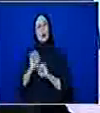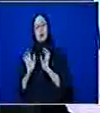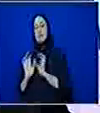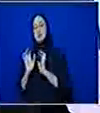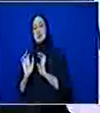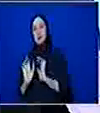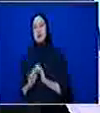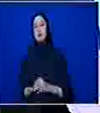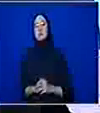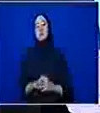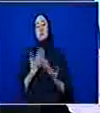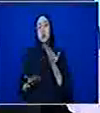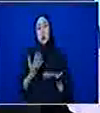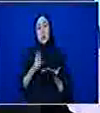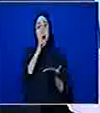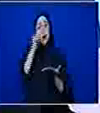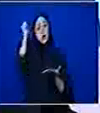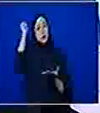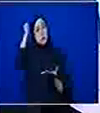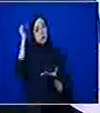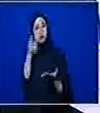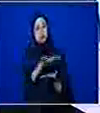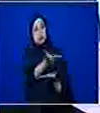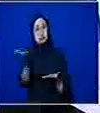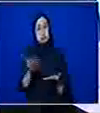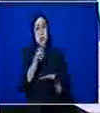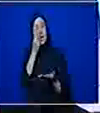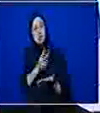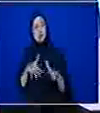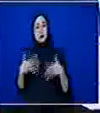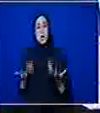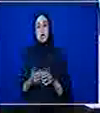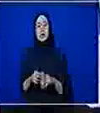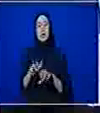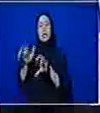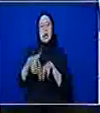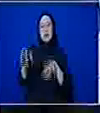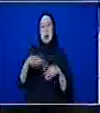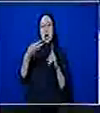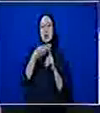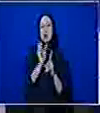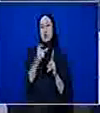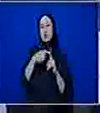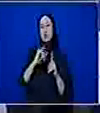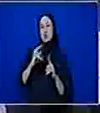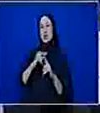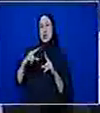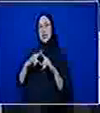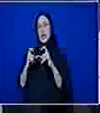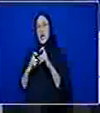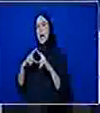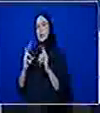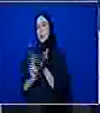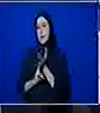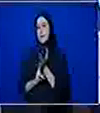rakyat Indonesia, Bapak Ibu sekalian bisa melihat di tambang Bukit Asam, yang dimiliki oleh Bukit